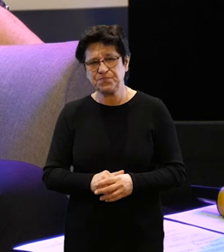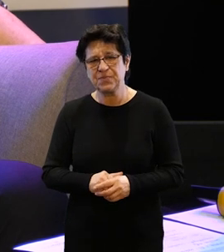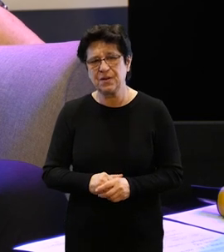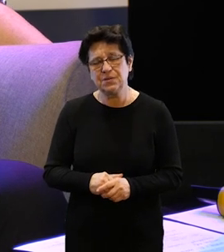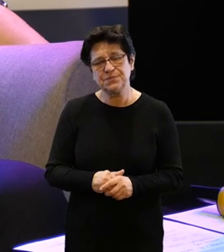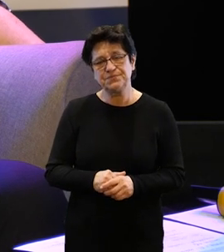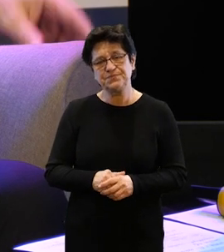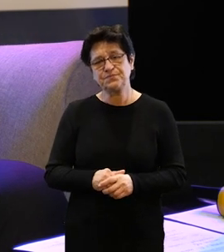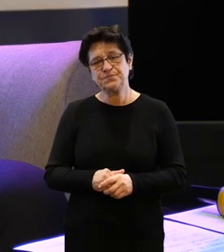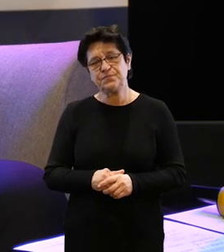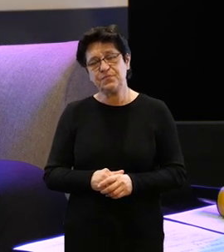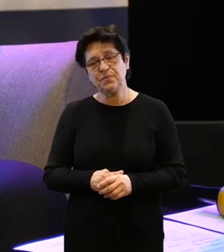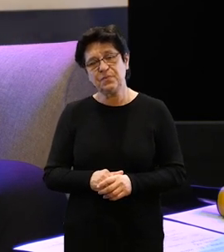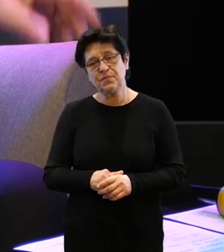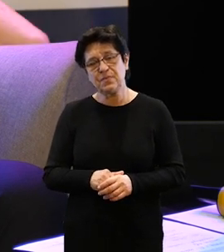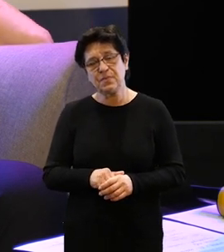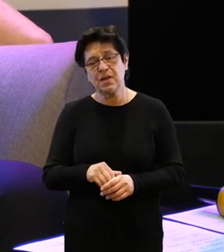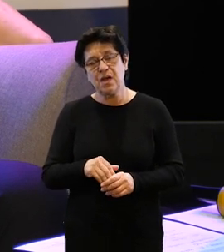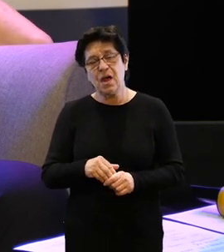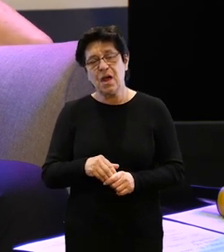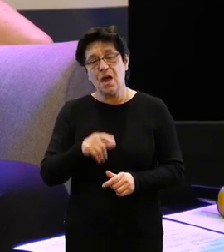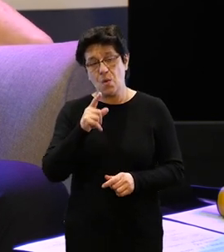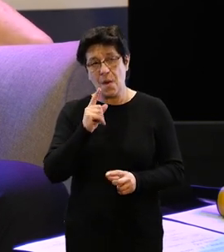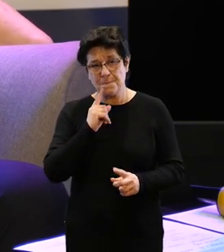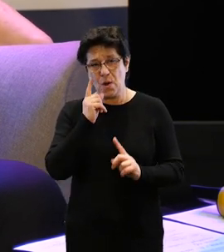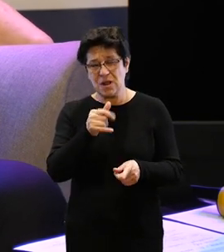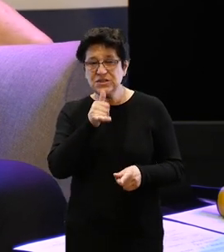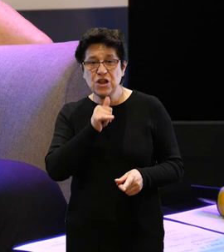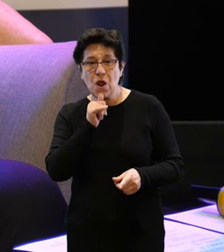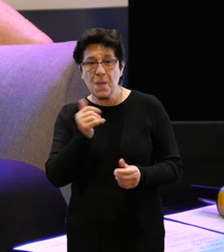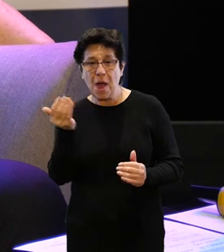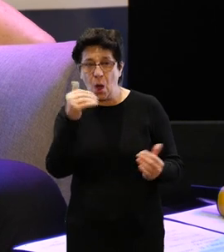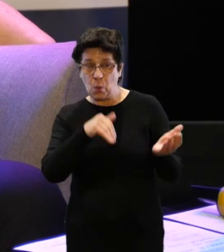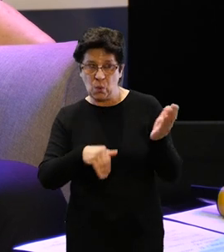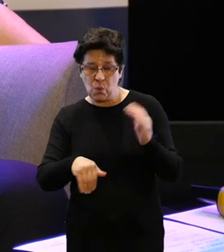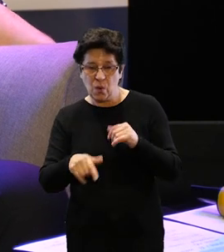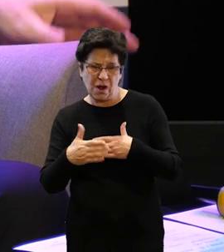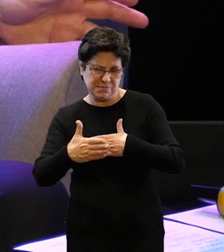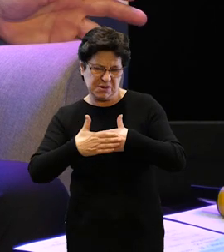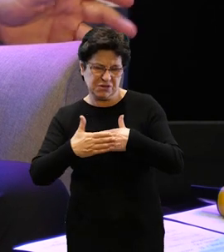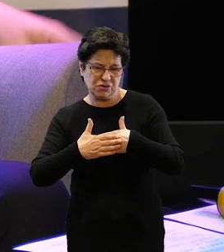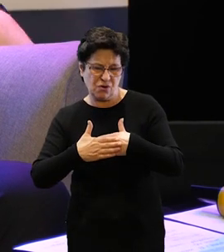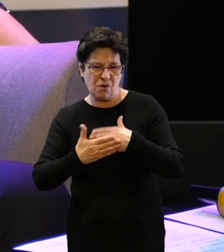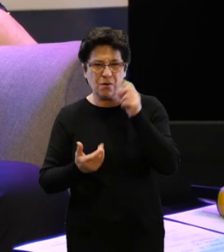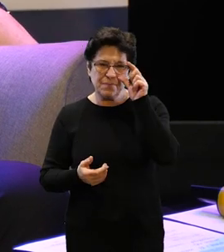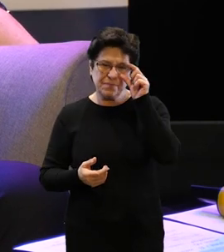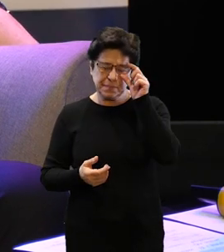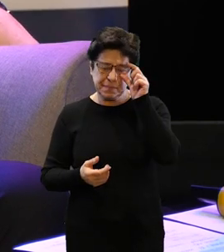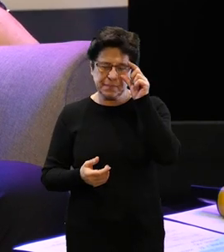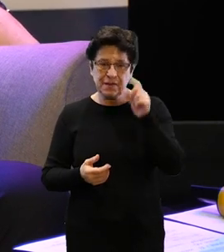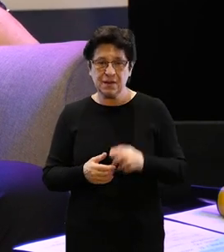stół spadł na głowę także tutaj też polecam Zielona Góra nie jest daleko tam